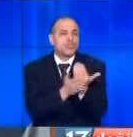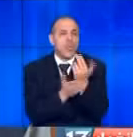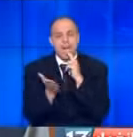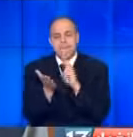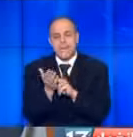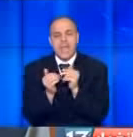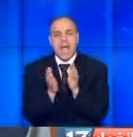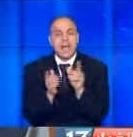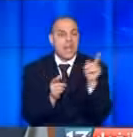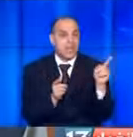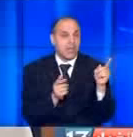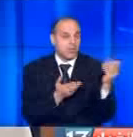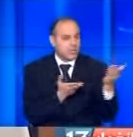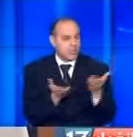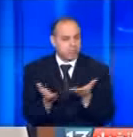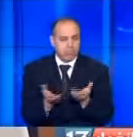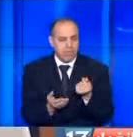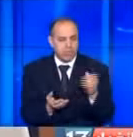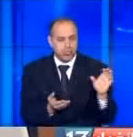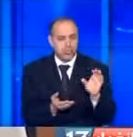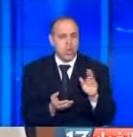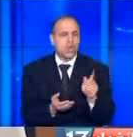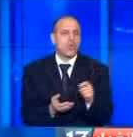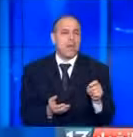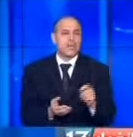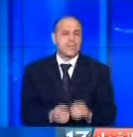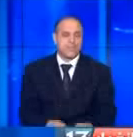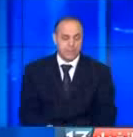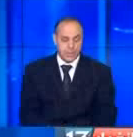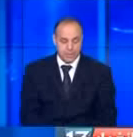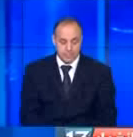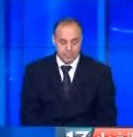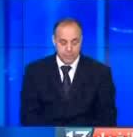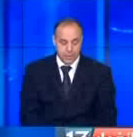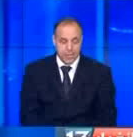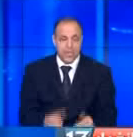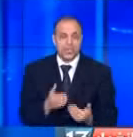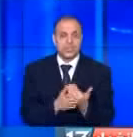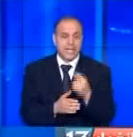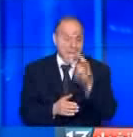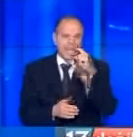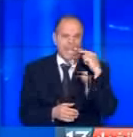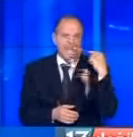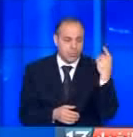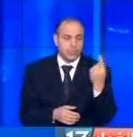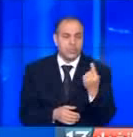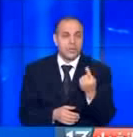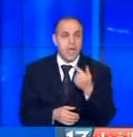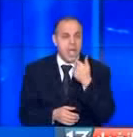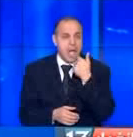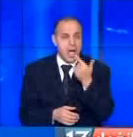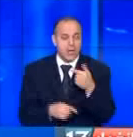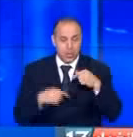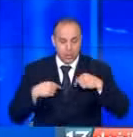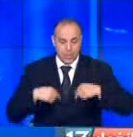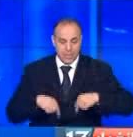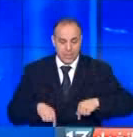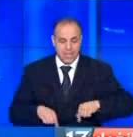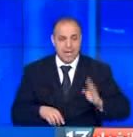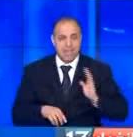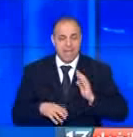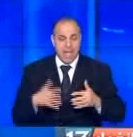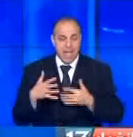وفوض قيادة المعركة تكتيكيا لقادة ميدانيين. على خلفية عملية العزل التي قامت بها